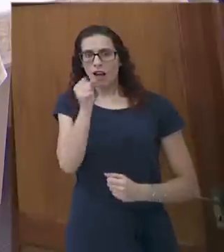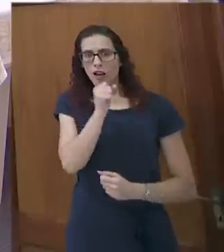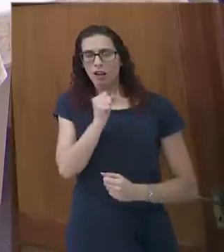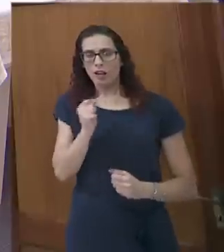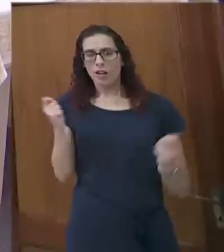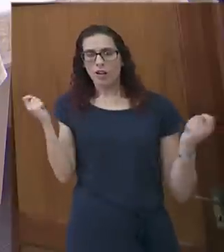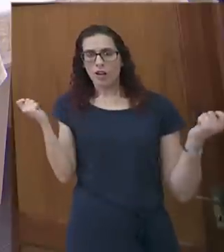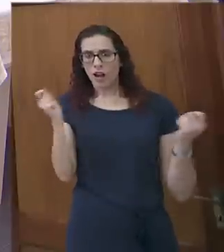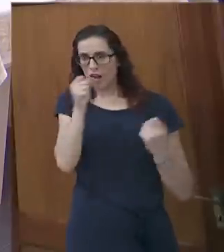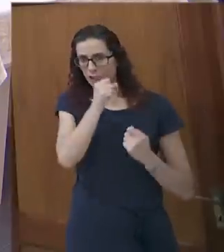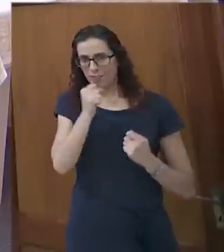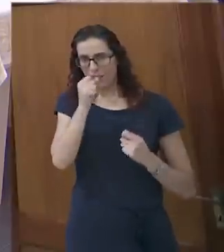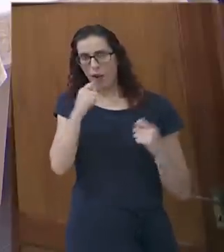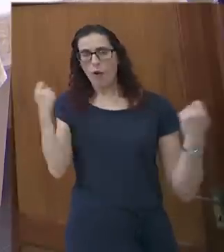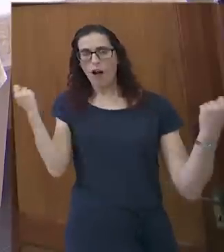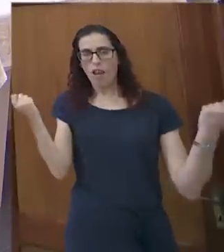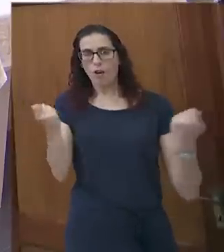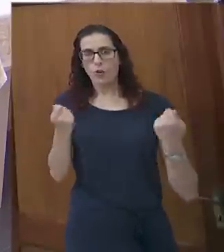Alleluia,